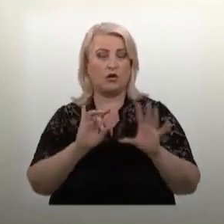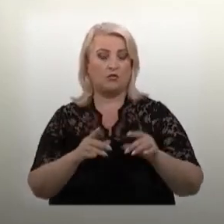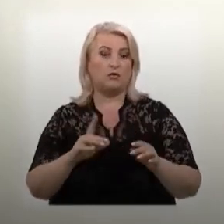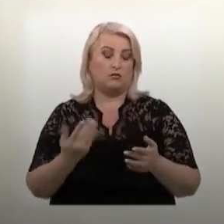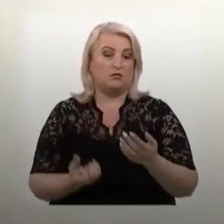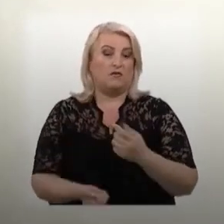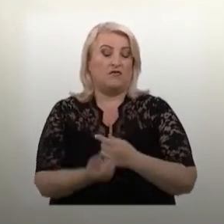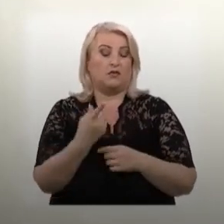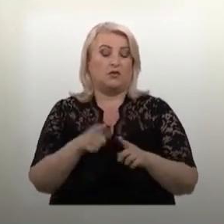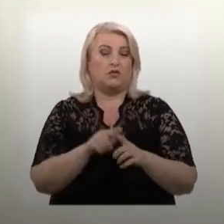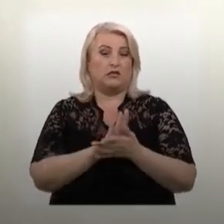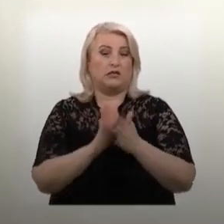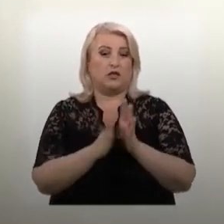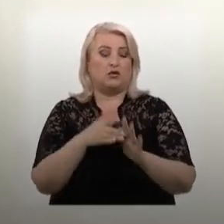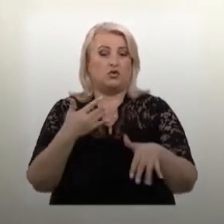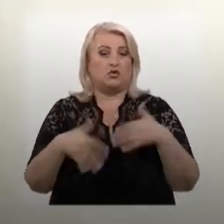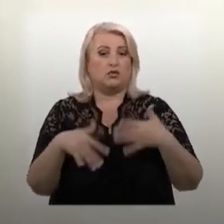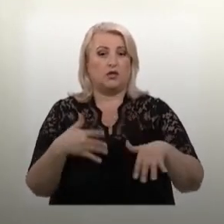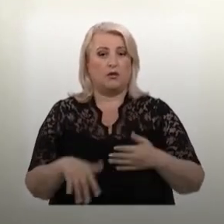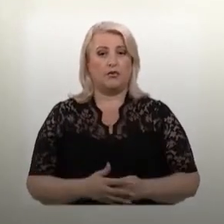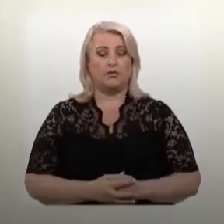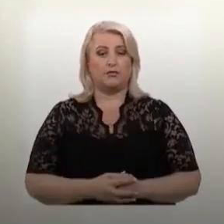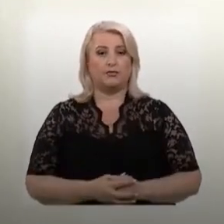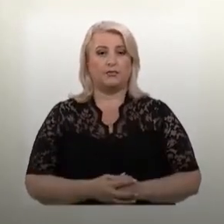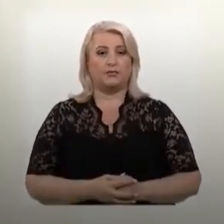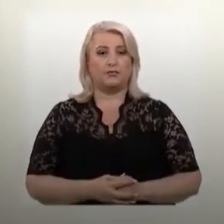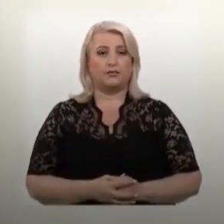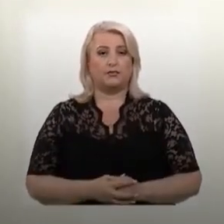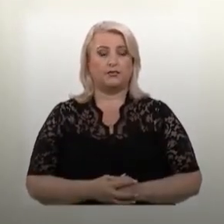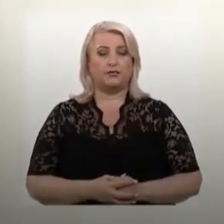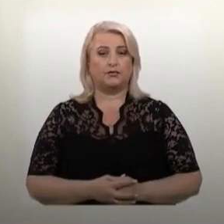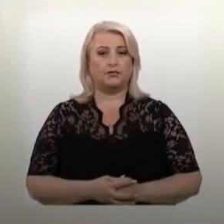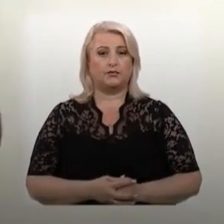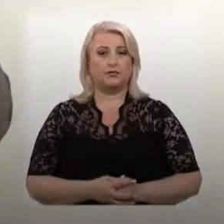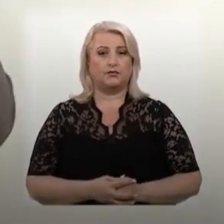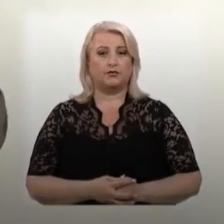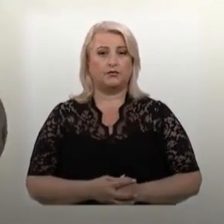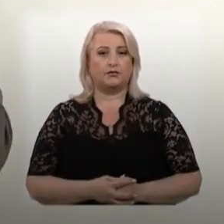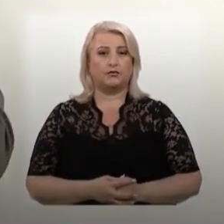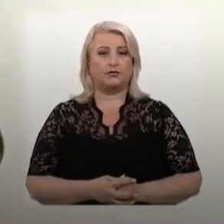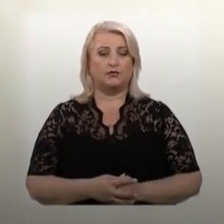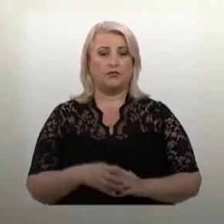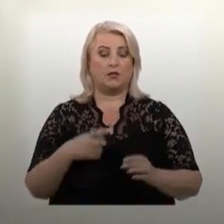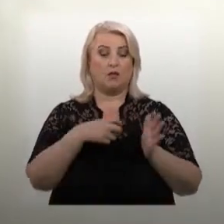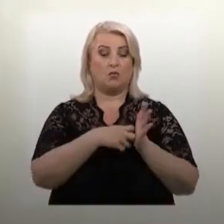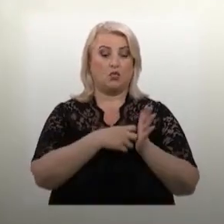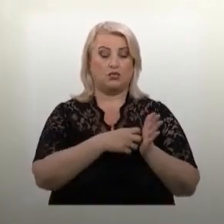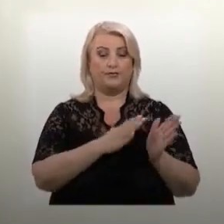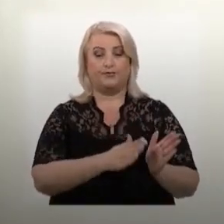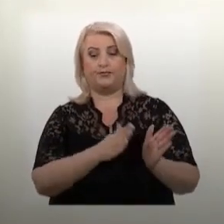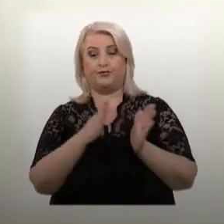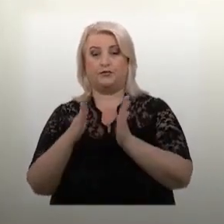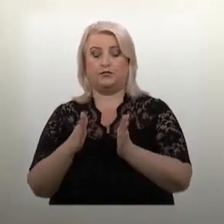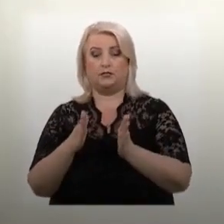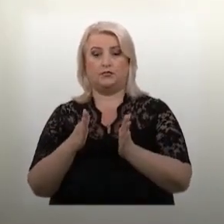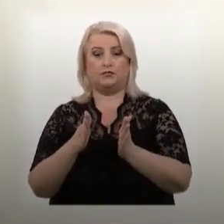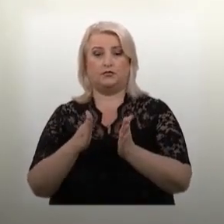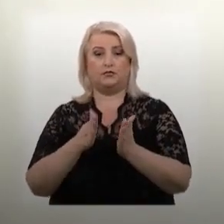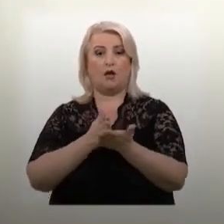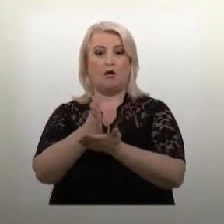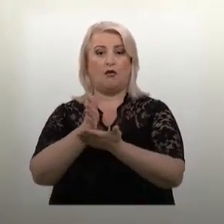situația nu Cristi bălgrădean era Billa având abilitatea bun de la poștă mergem către ca